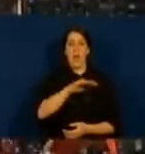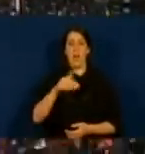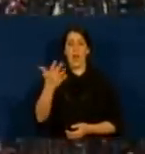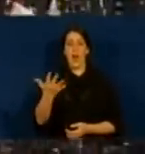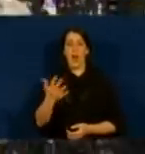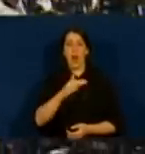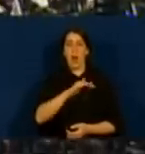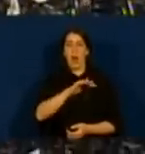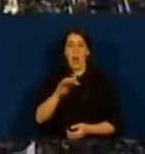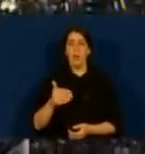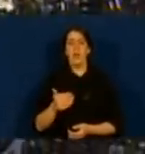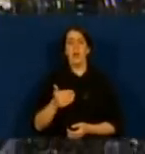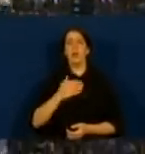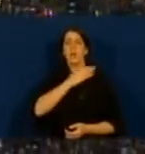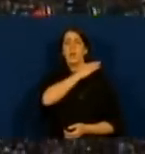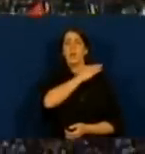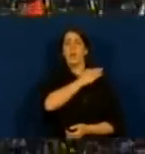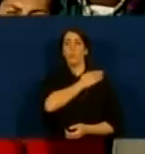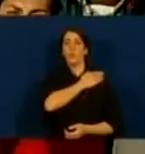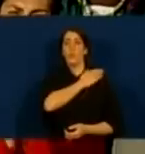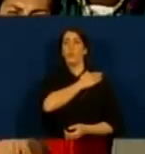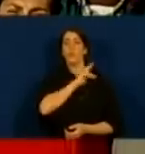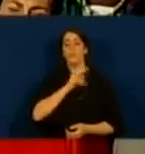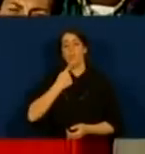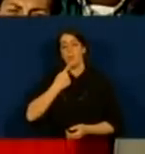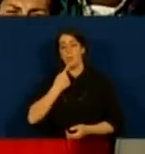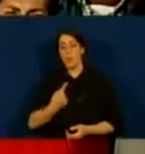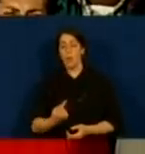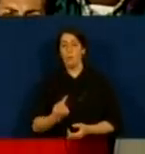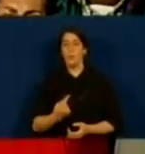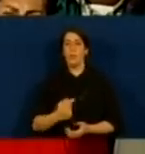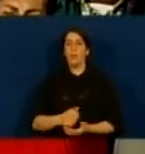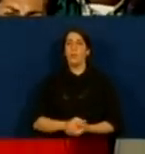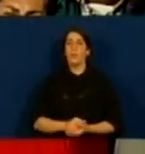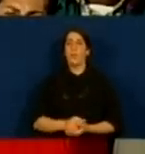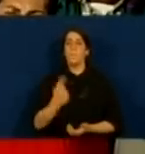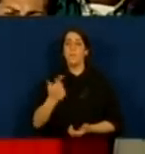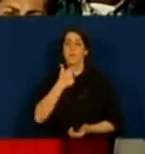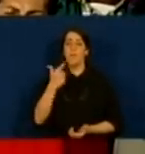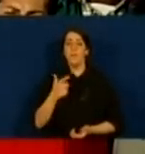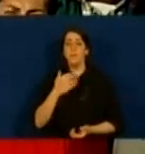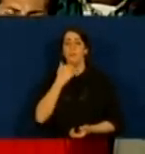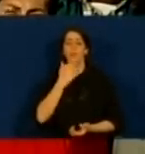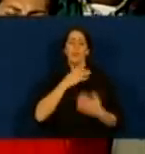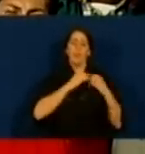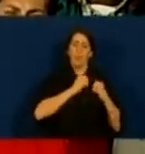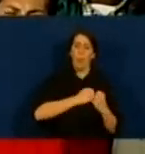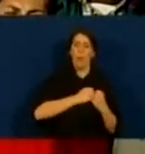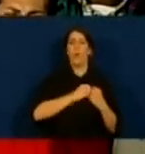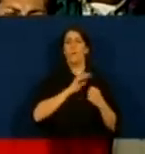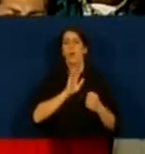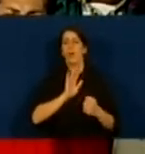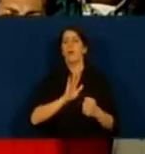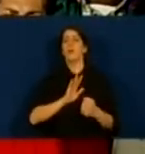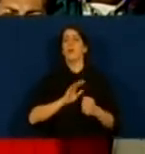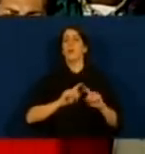b'responsabilità lil dawn iż-żgħażagħ inħeġġiġhom, taqtawx qalbkom, komplu bl-edukazzjoni u